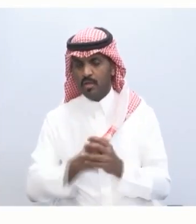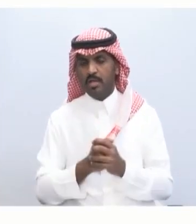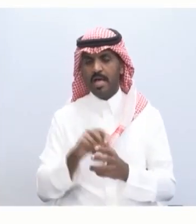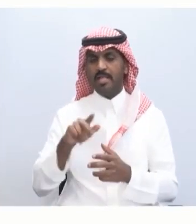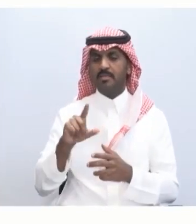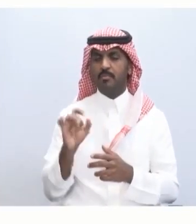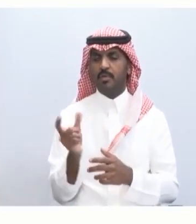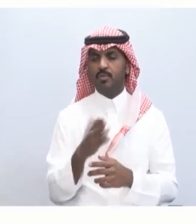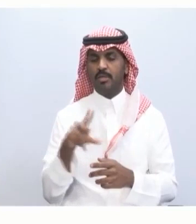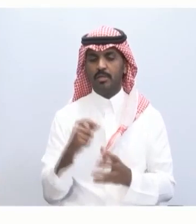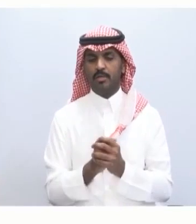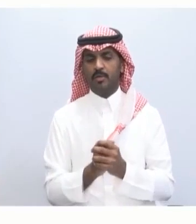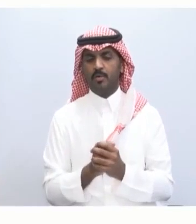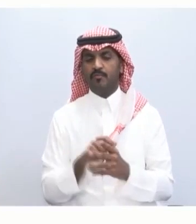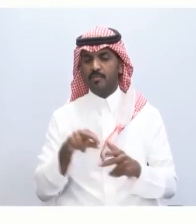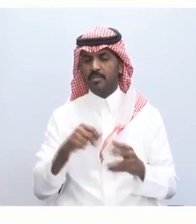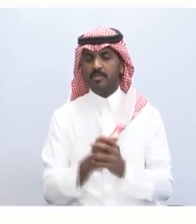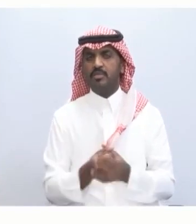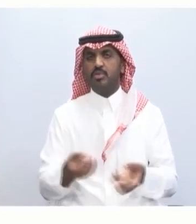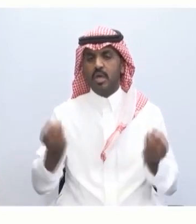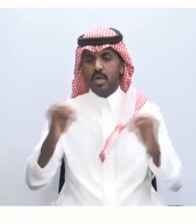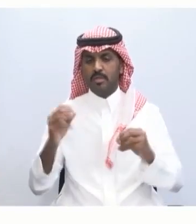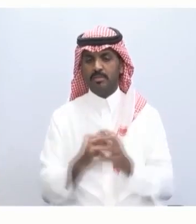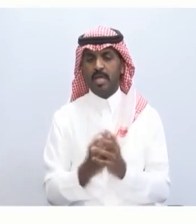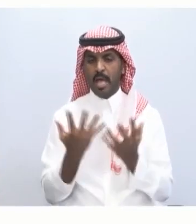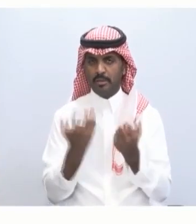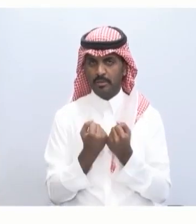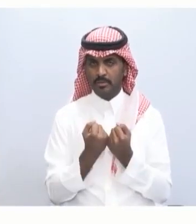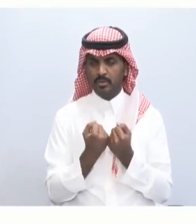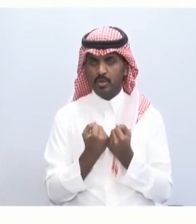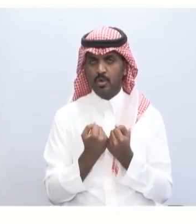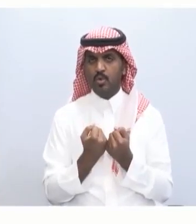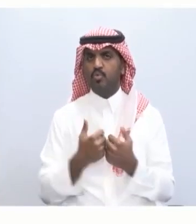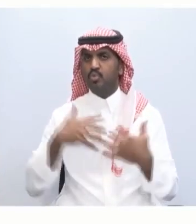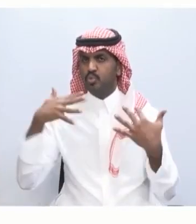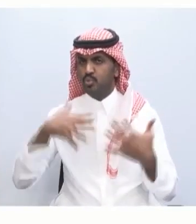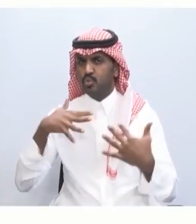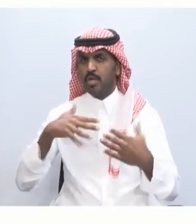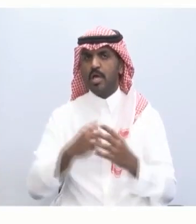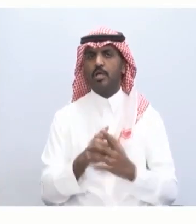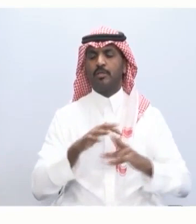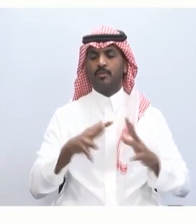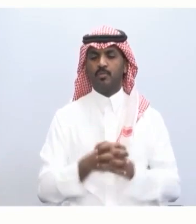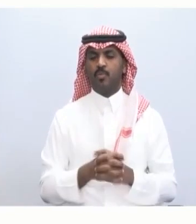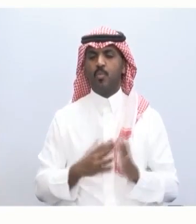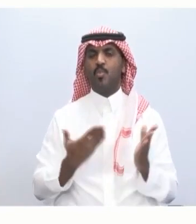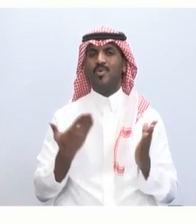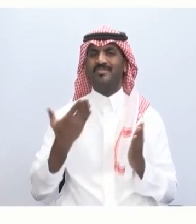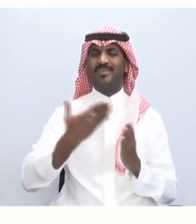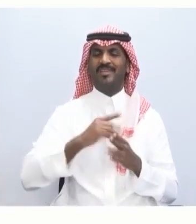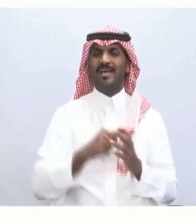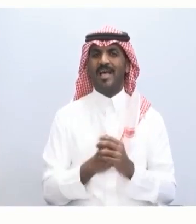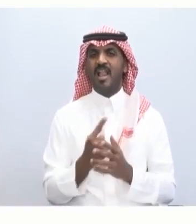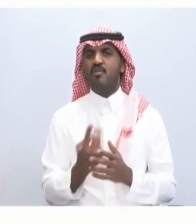الدهناء وهو في مسيره زاد عدد قواته الى ان وصل الى